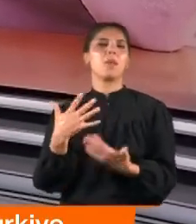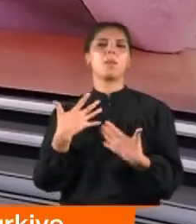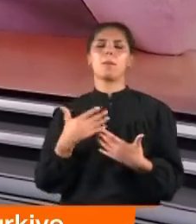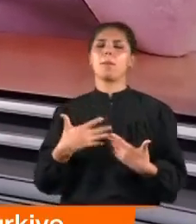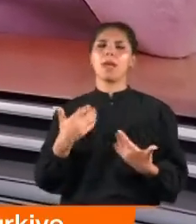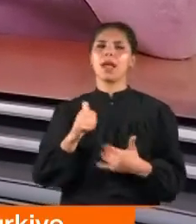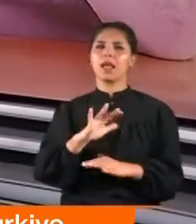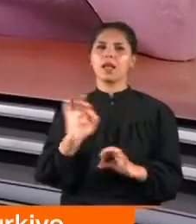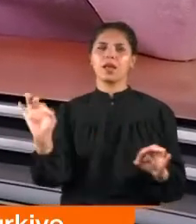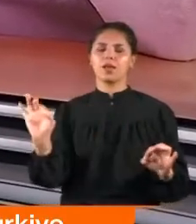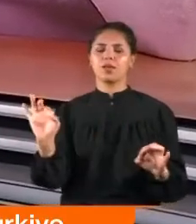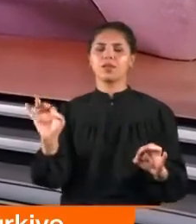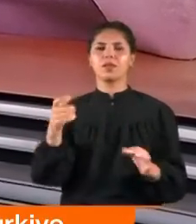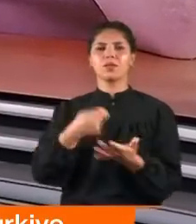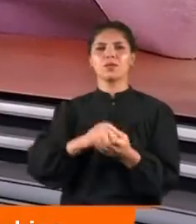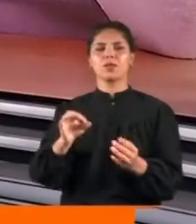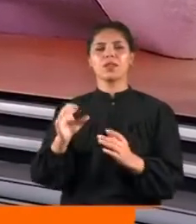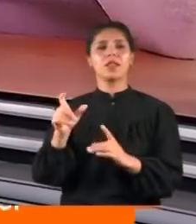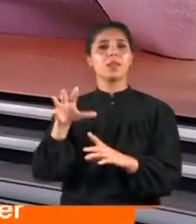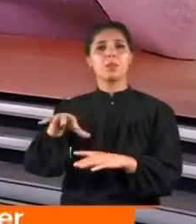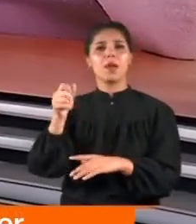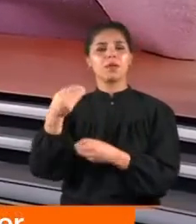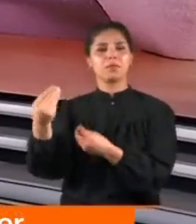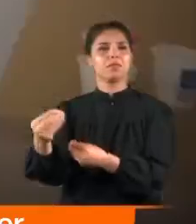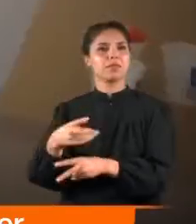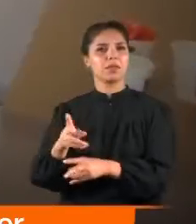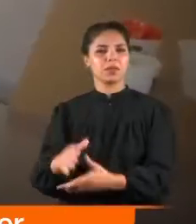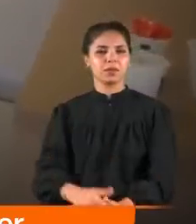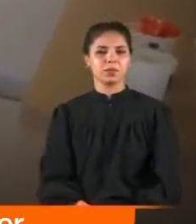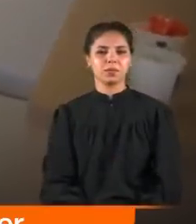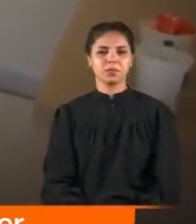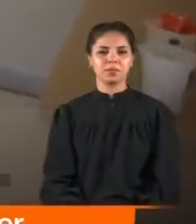kalmadan bu ücretsiz merkeze emanet edebileceksiniz.